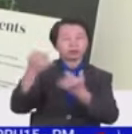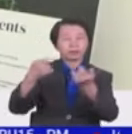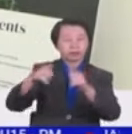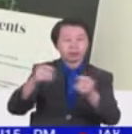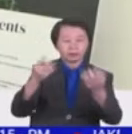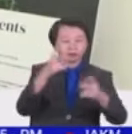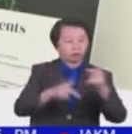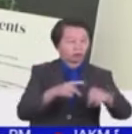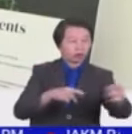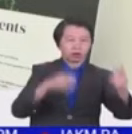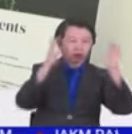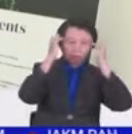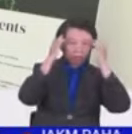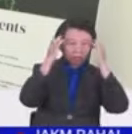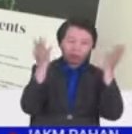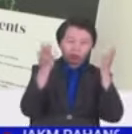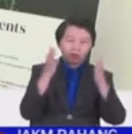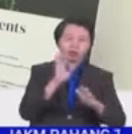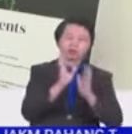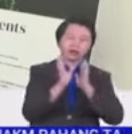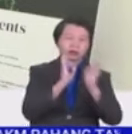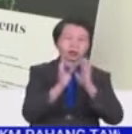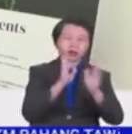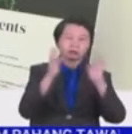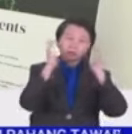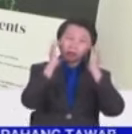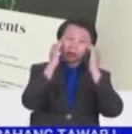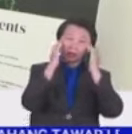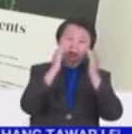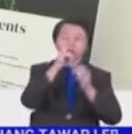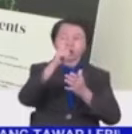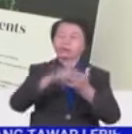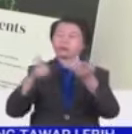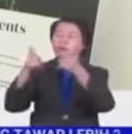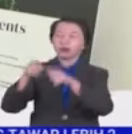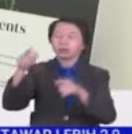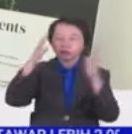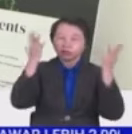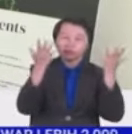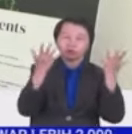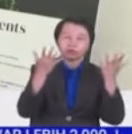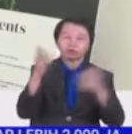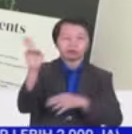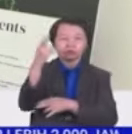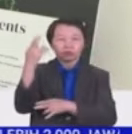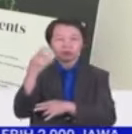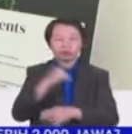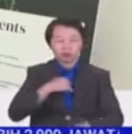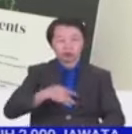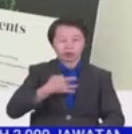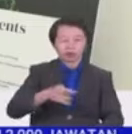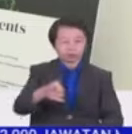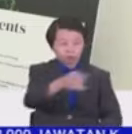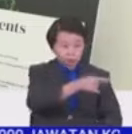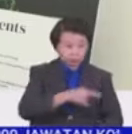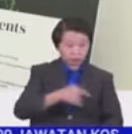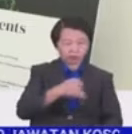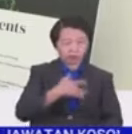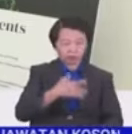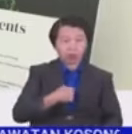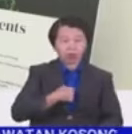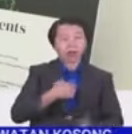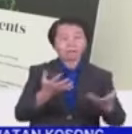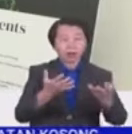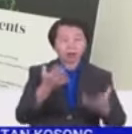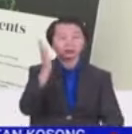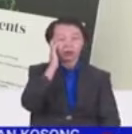ni, banyak orang tak tahu. Banyak orang just cakap-cakap-cakap tapi tak tahu sebenarnya input betul dia macam mana. So saya rasa untuk pendedahan tu saya sendiri pun